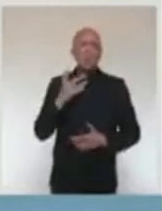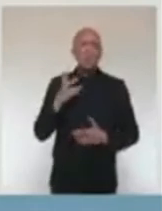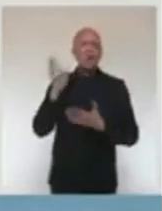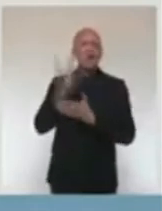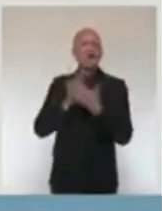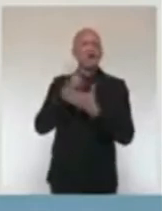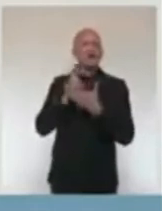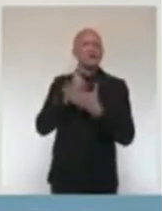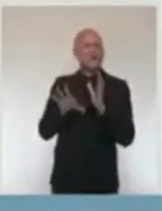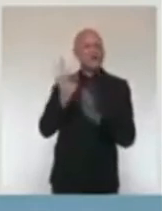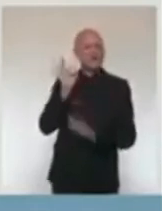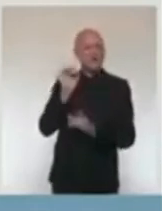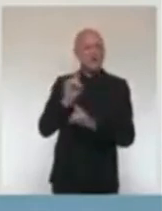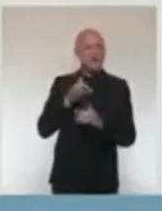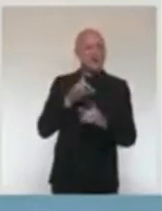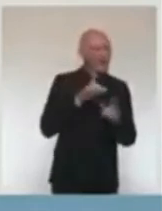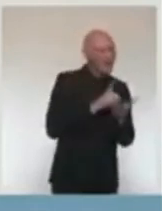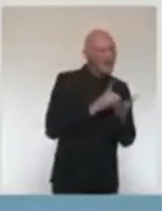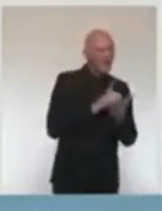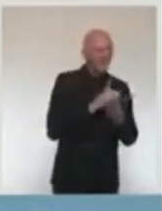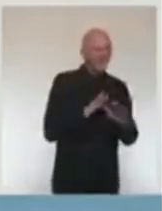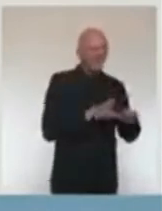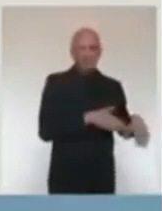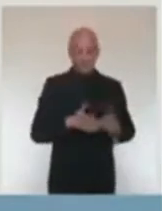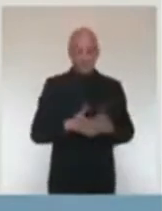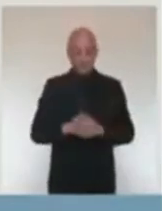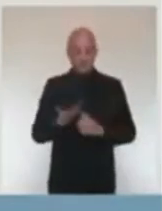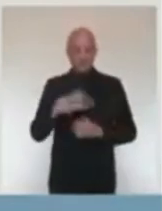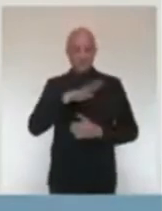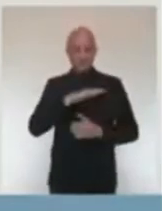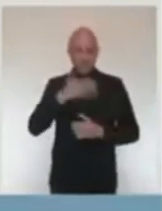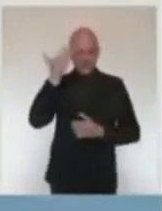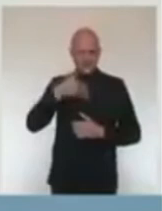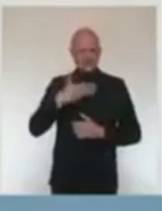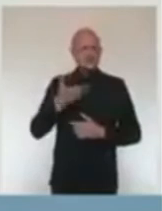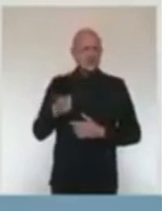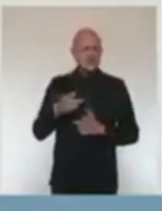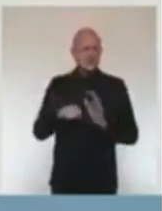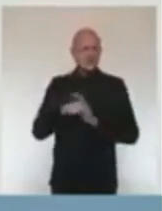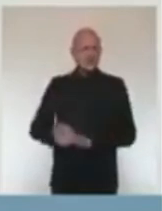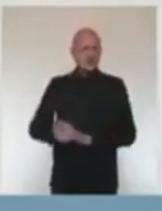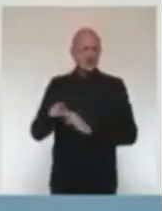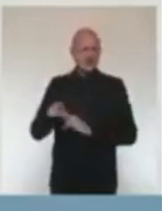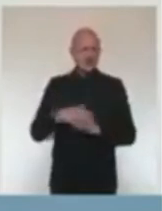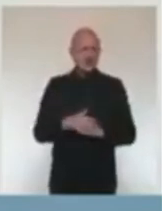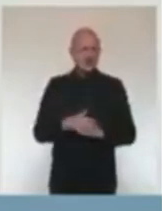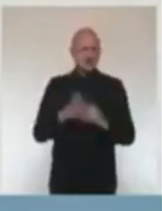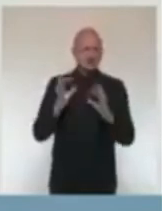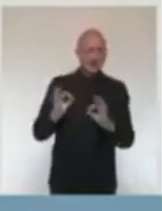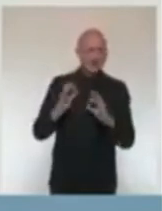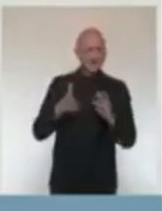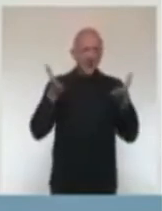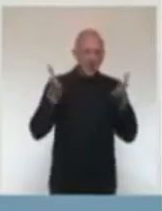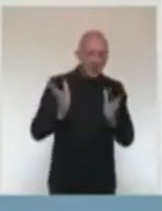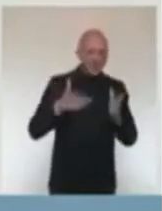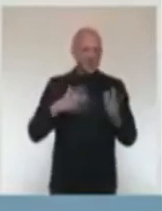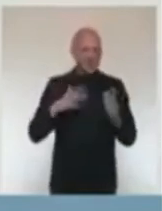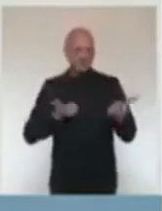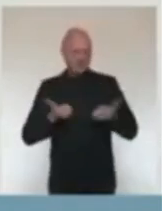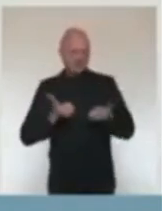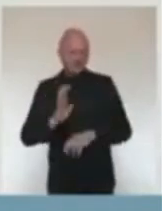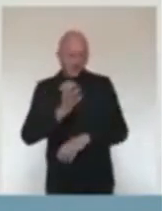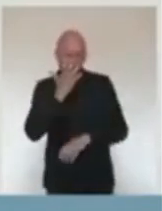départements? Parce que nous faisons le choix de tenir compte comme indicateur prioritaire du niveau de tension, de saturation des réanimations